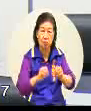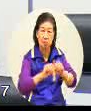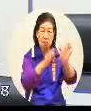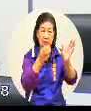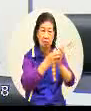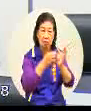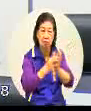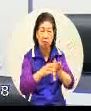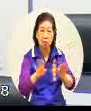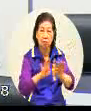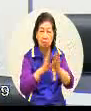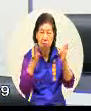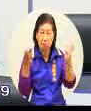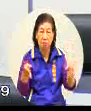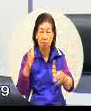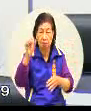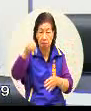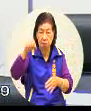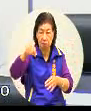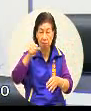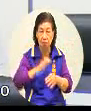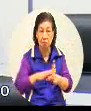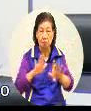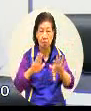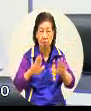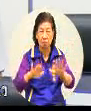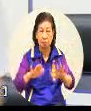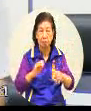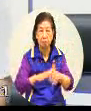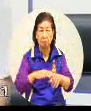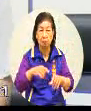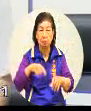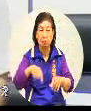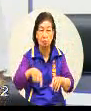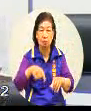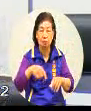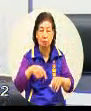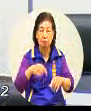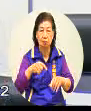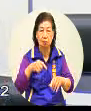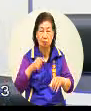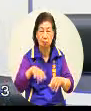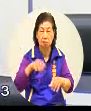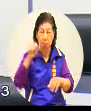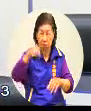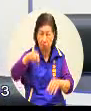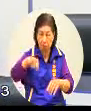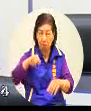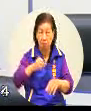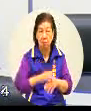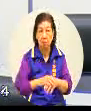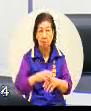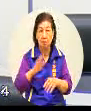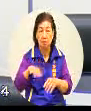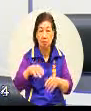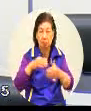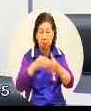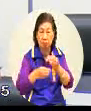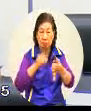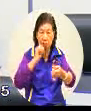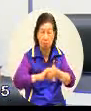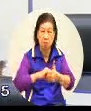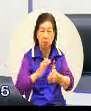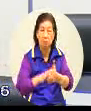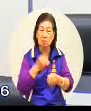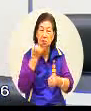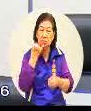许可，今年的四月七，警发局呢，给准这个协定哦，可行性